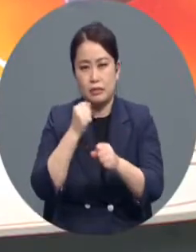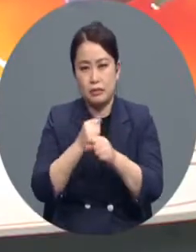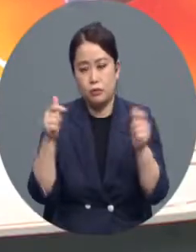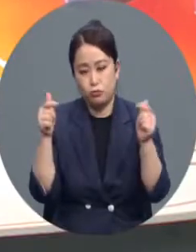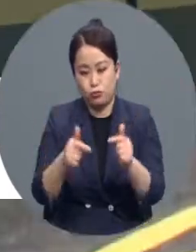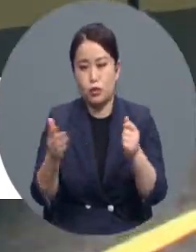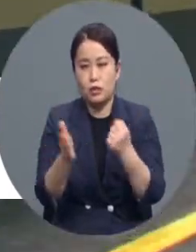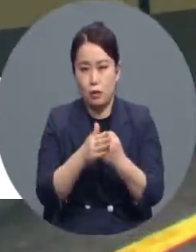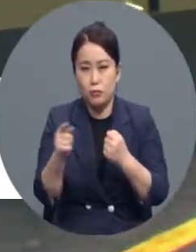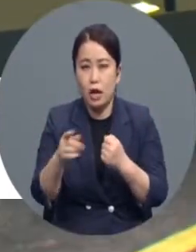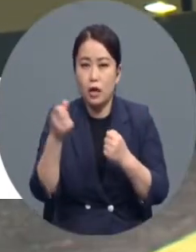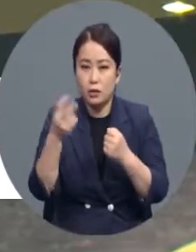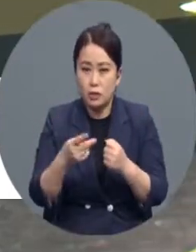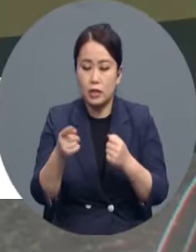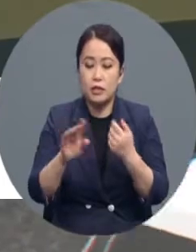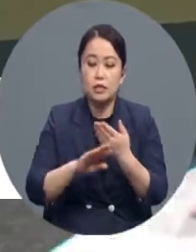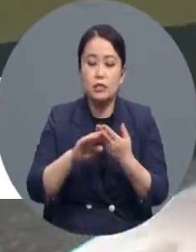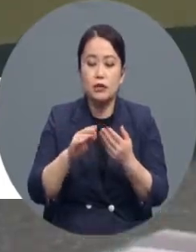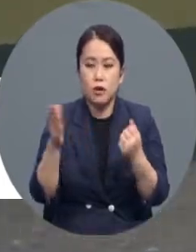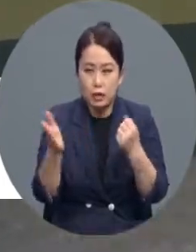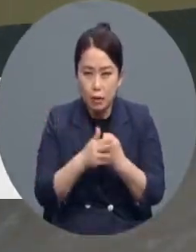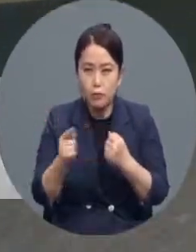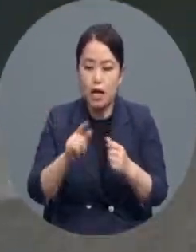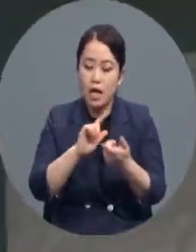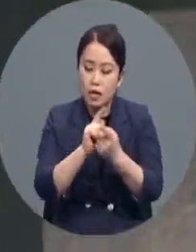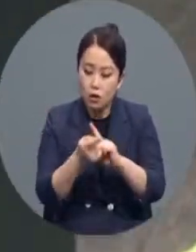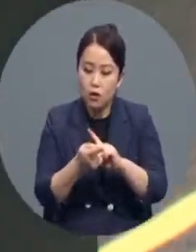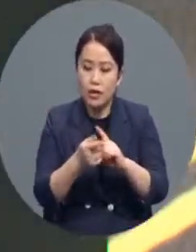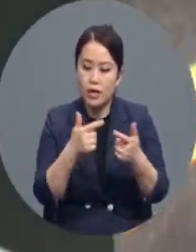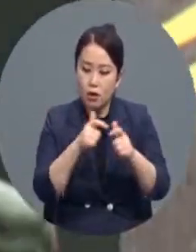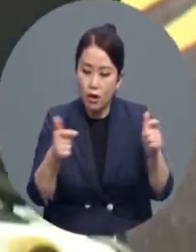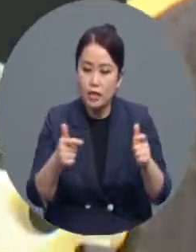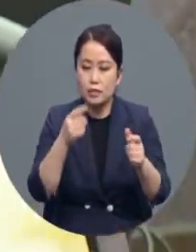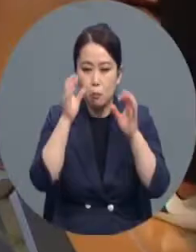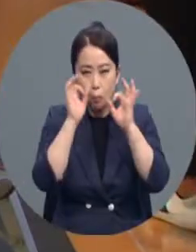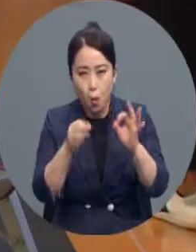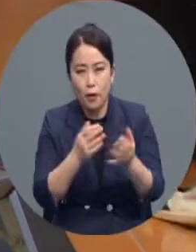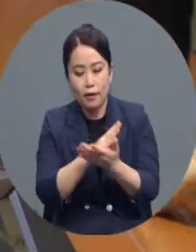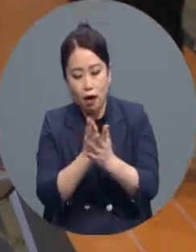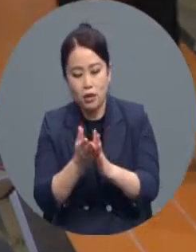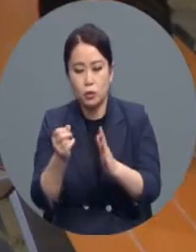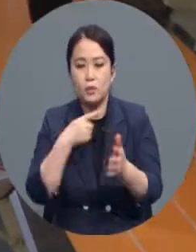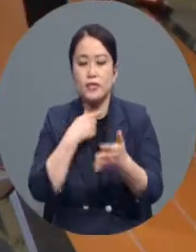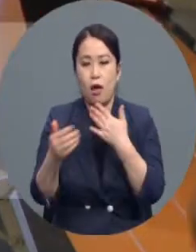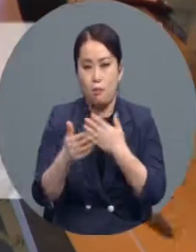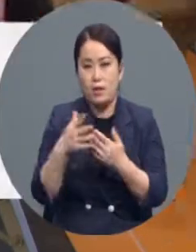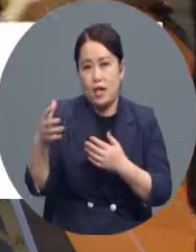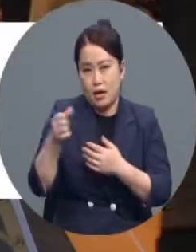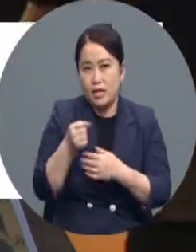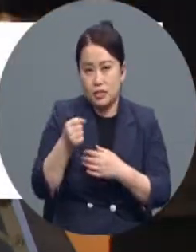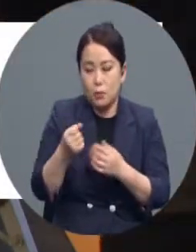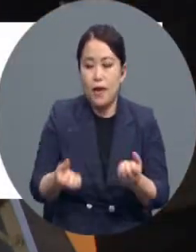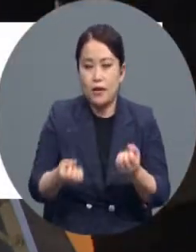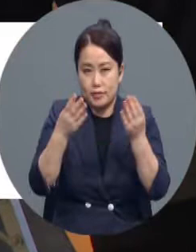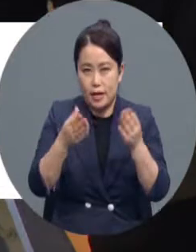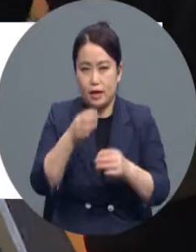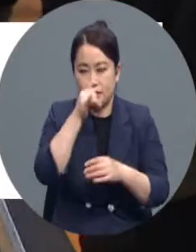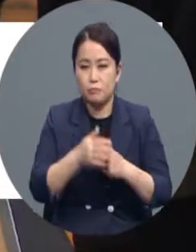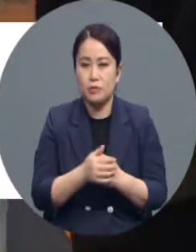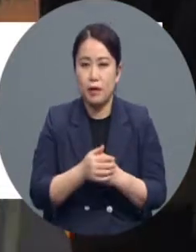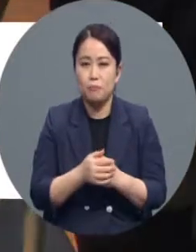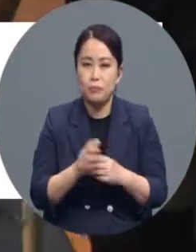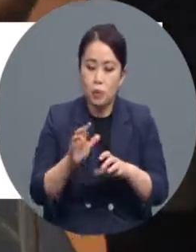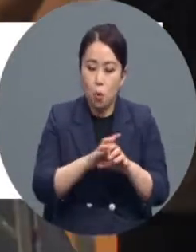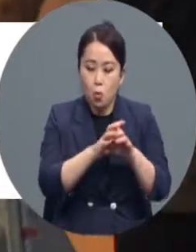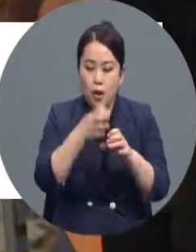체험과 볼거리를 통한 축제형 행사로 돌파구를 모색하고 있습니다. 코로나로 힘든 마음을 좀 달래고 즐거움을 얻을